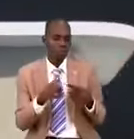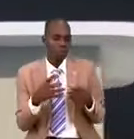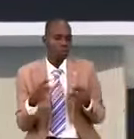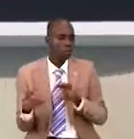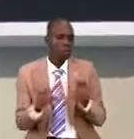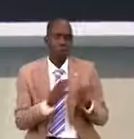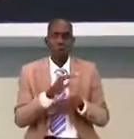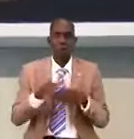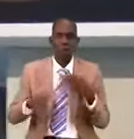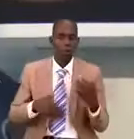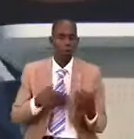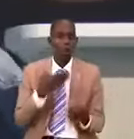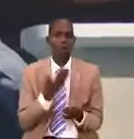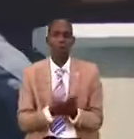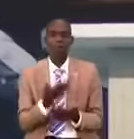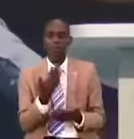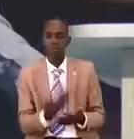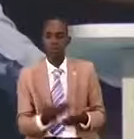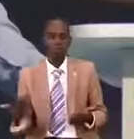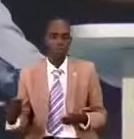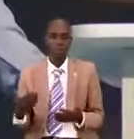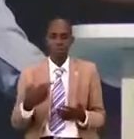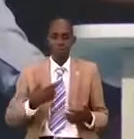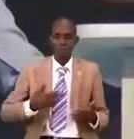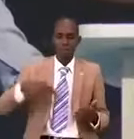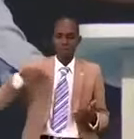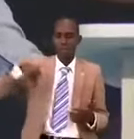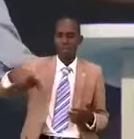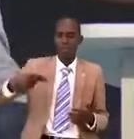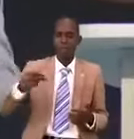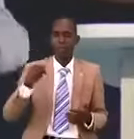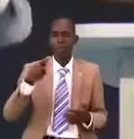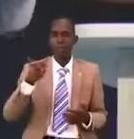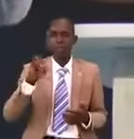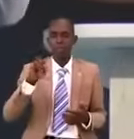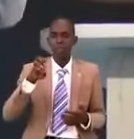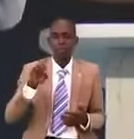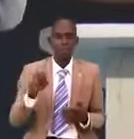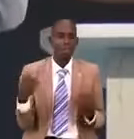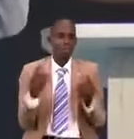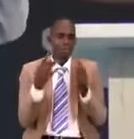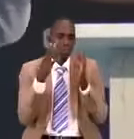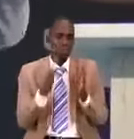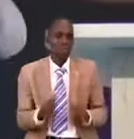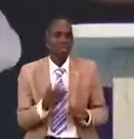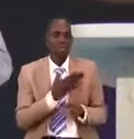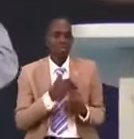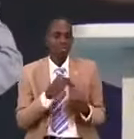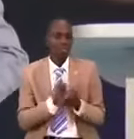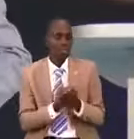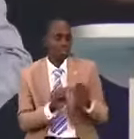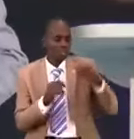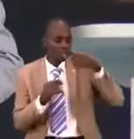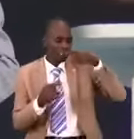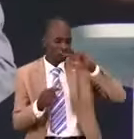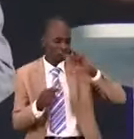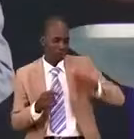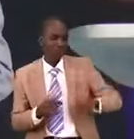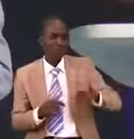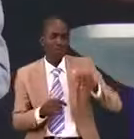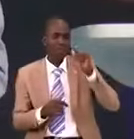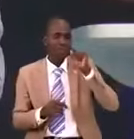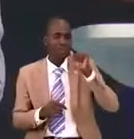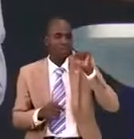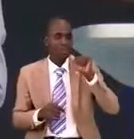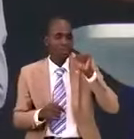pour Pierre pour que nos petites filles une domestique demande tu dois faire partir l'un de ah moi je l'ai jamais